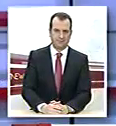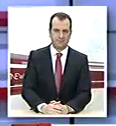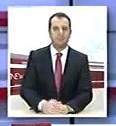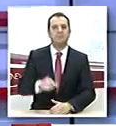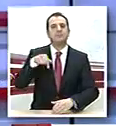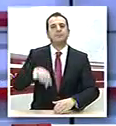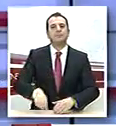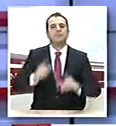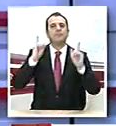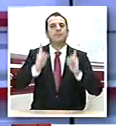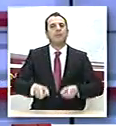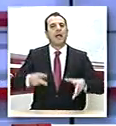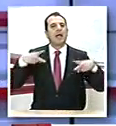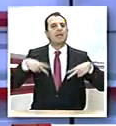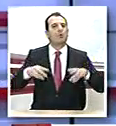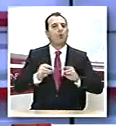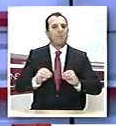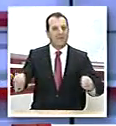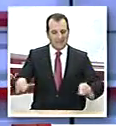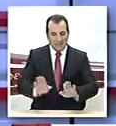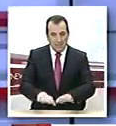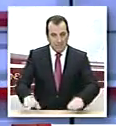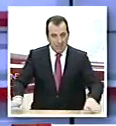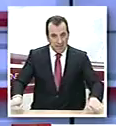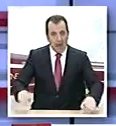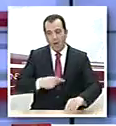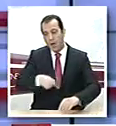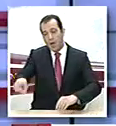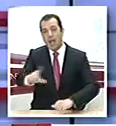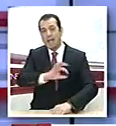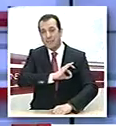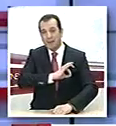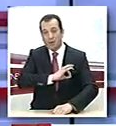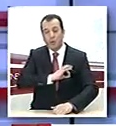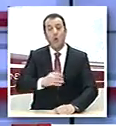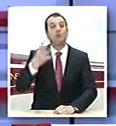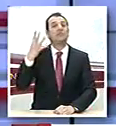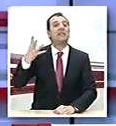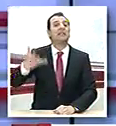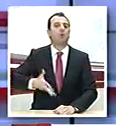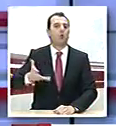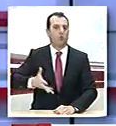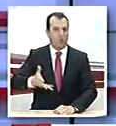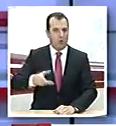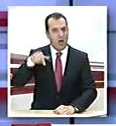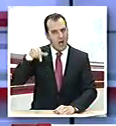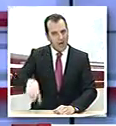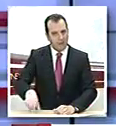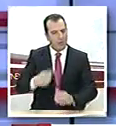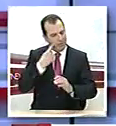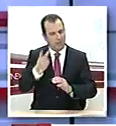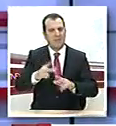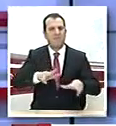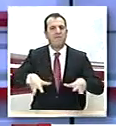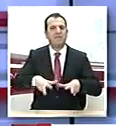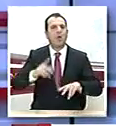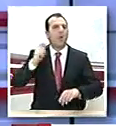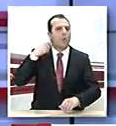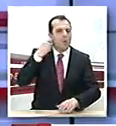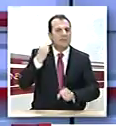Υποχρεωτικό θα γίνει για τα παιδιά που φοιτούν στα νηπιαγωγεία από 4 ετών. Δείτε στο ρεπορτάζ της Χριστίνας Καλοκύρη γιατί αντιδρούν γονείς